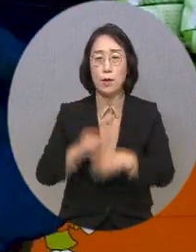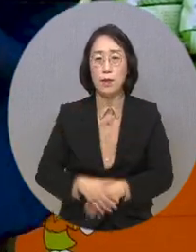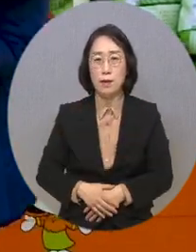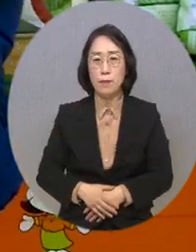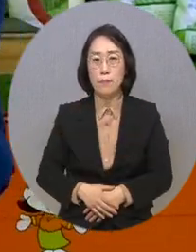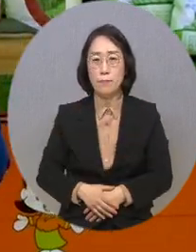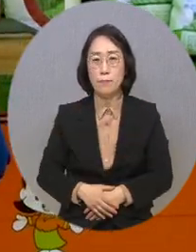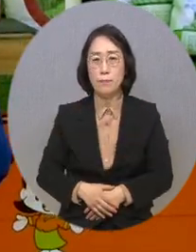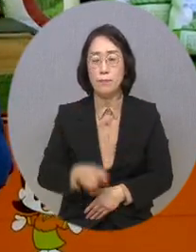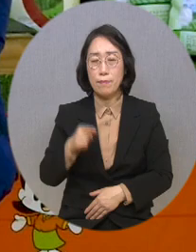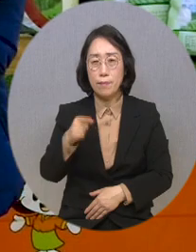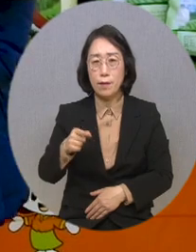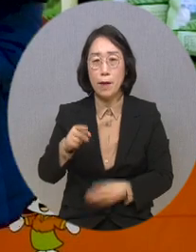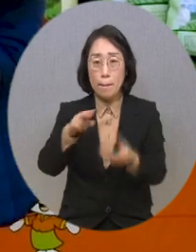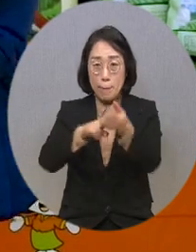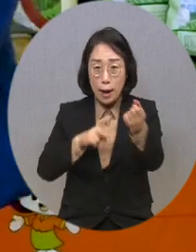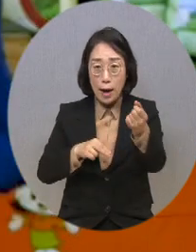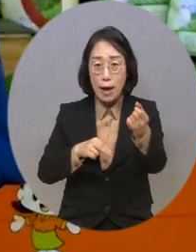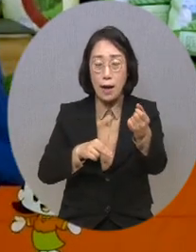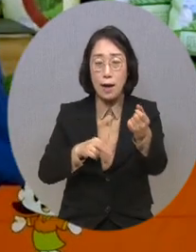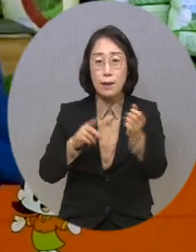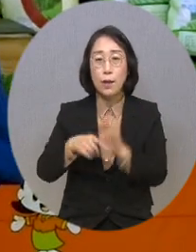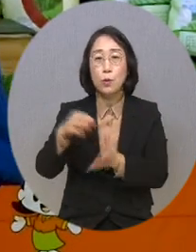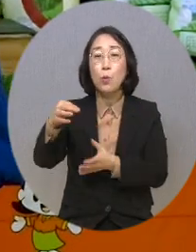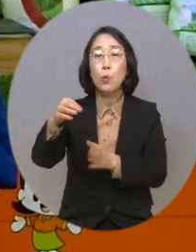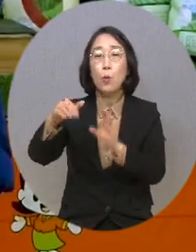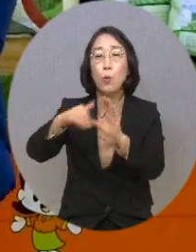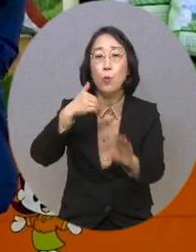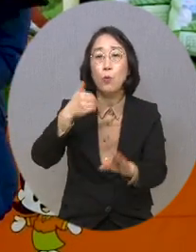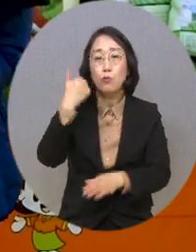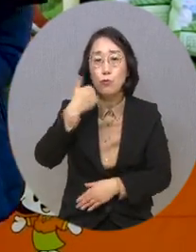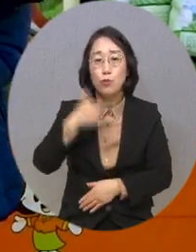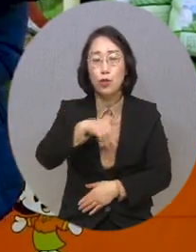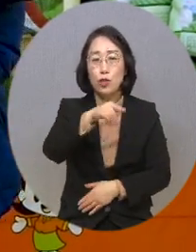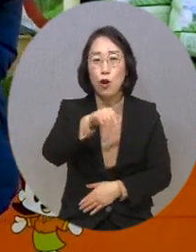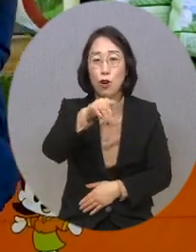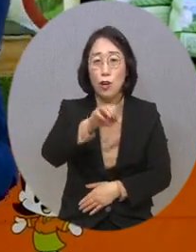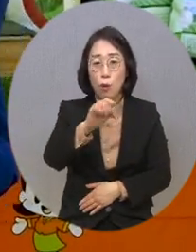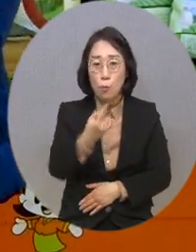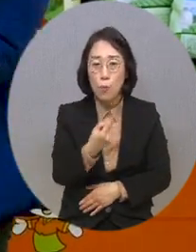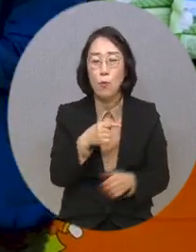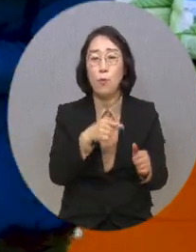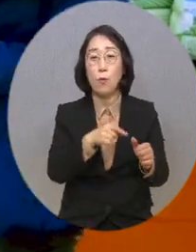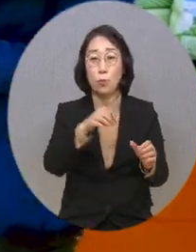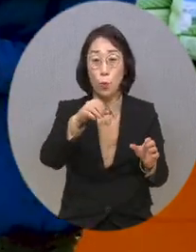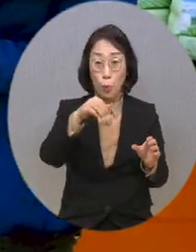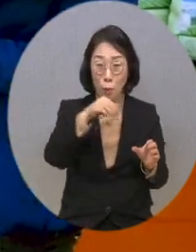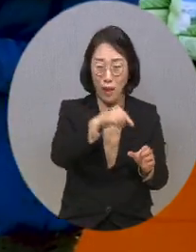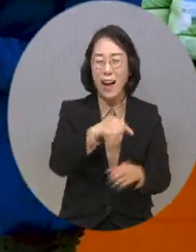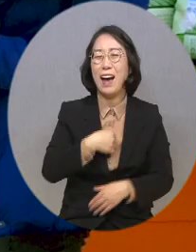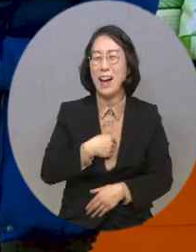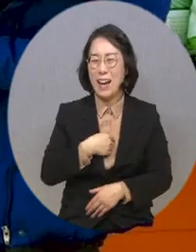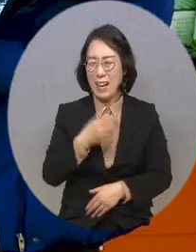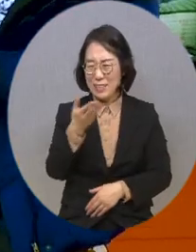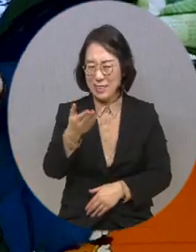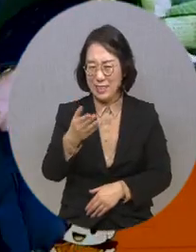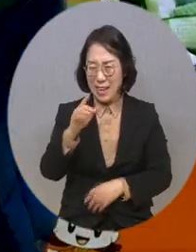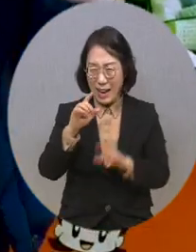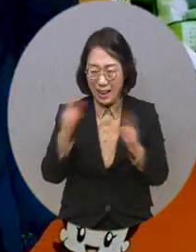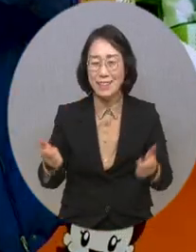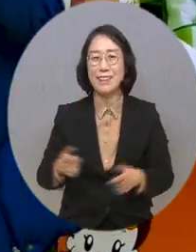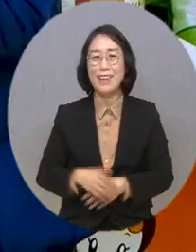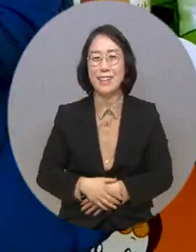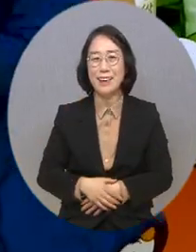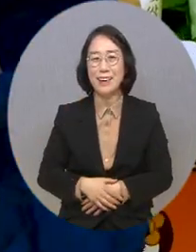저기, 이거 팔았을 때 돈이 누구 통장으로 들어가? 정경모로. 정경모로 들어가요. 아, 그러면 자기가 대표 아니네. 그럼